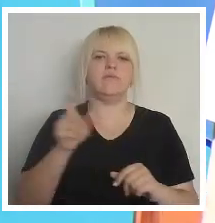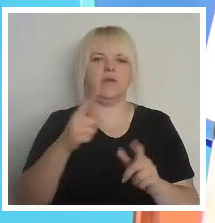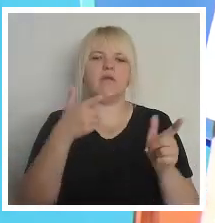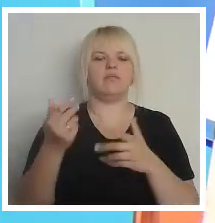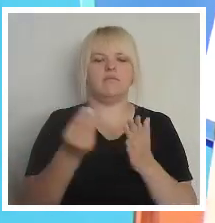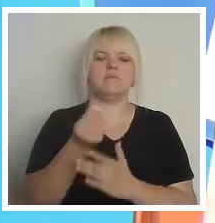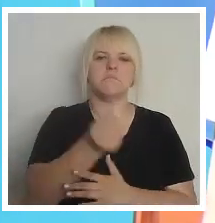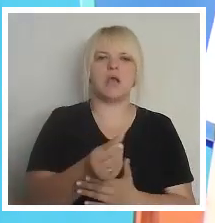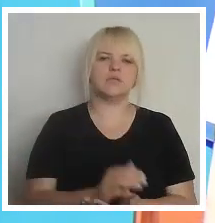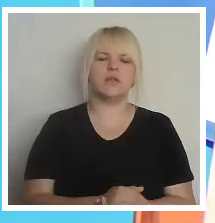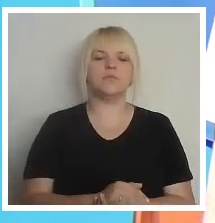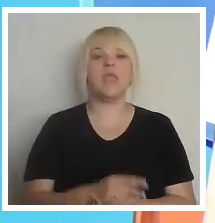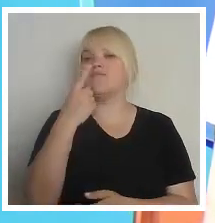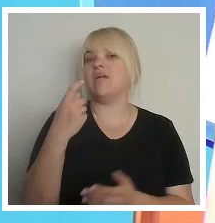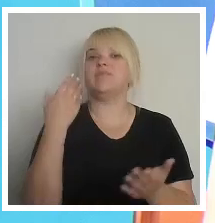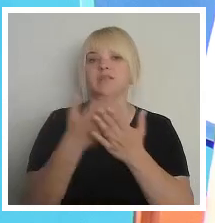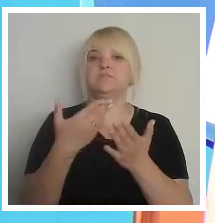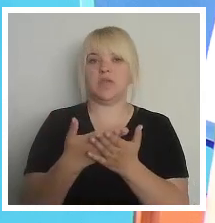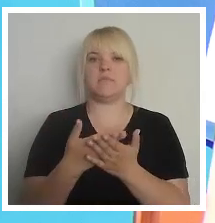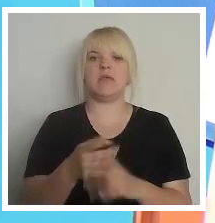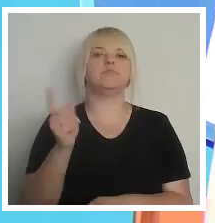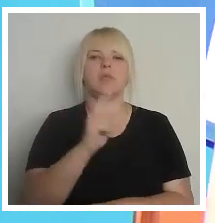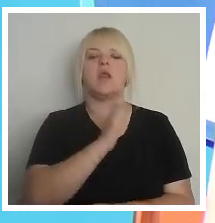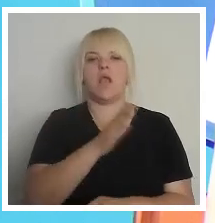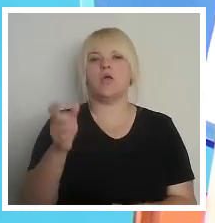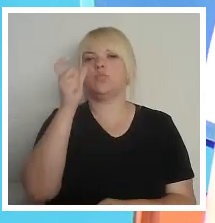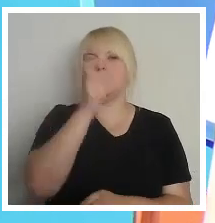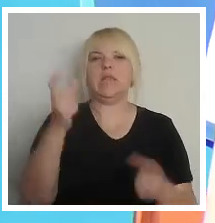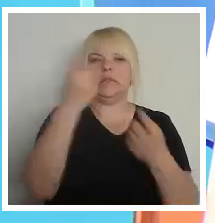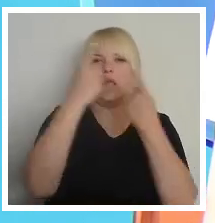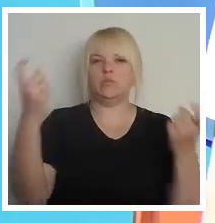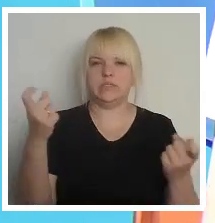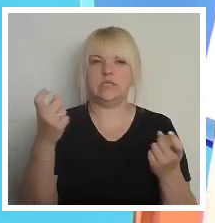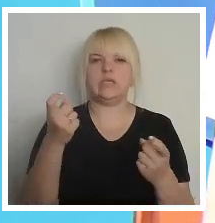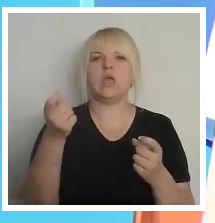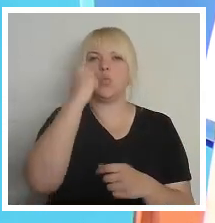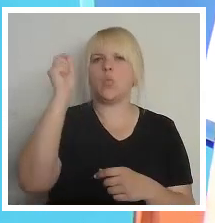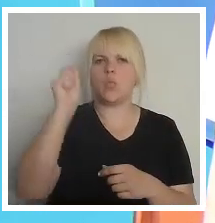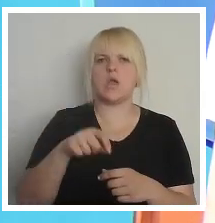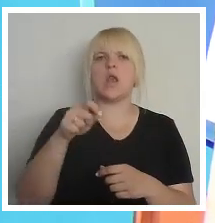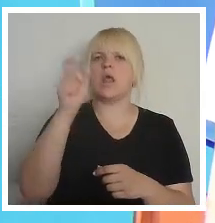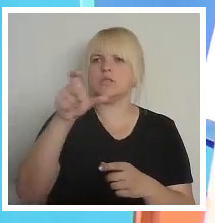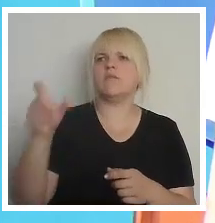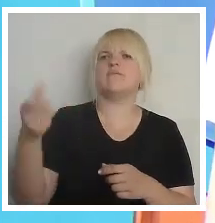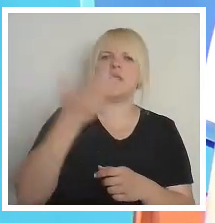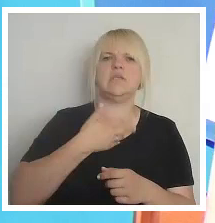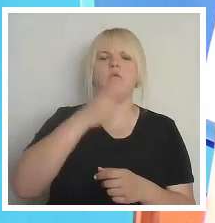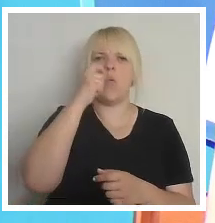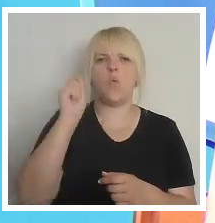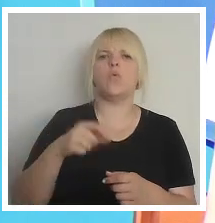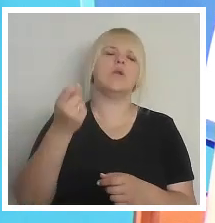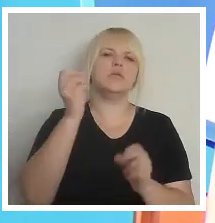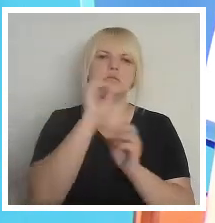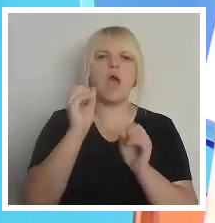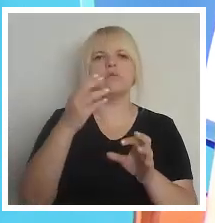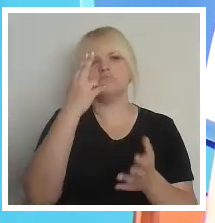ir, mums ir katru nedēļu ziņas no Ukrainas, kur cilvēki, kas dzīvo Ukrainā, stāstu par savu pieredzi,